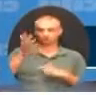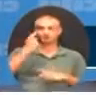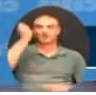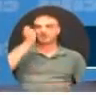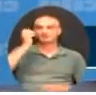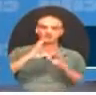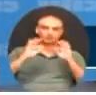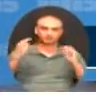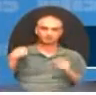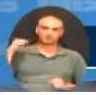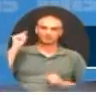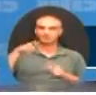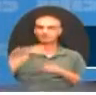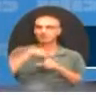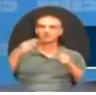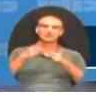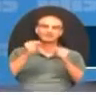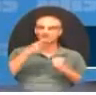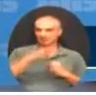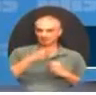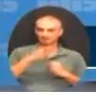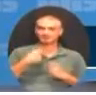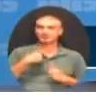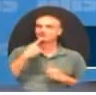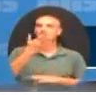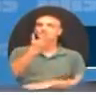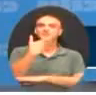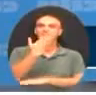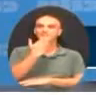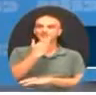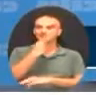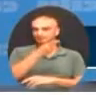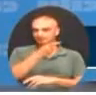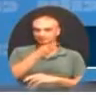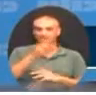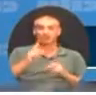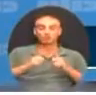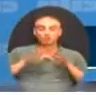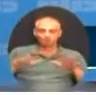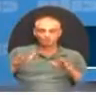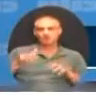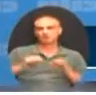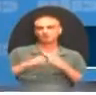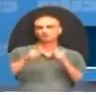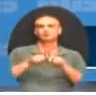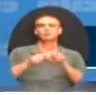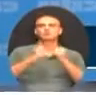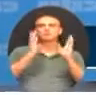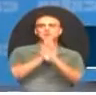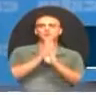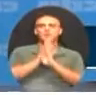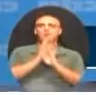האפיפונים, הגעתי לעוטף עזה והכרזתי שמדינת ישראל מכירה בתופעה ובנזקים כנזקי